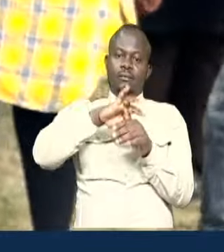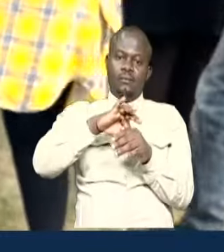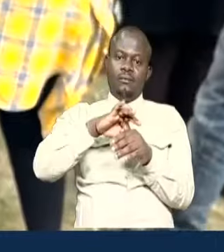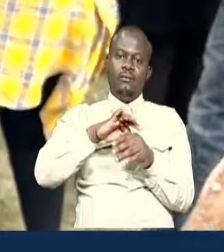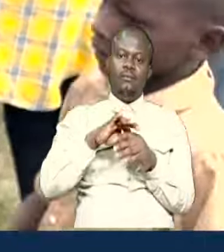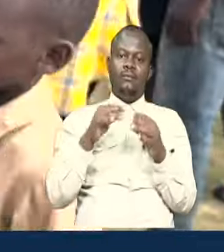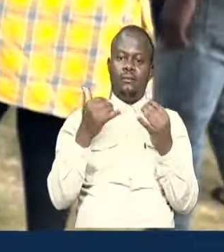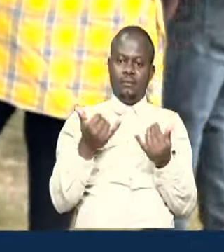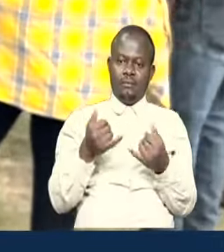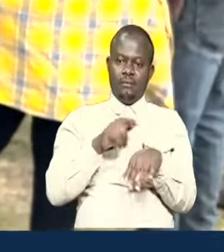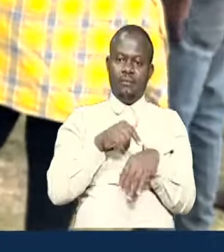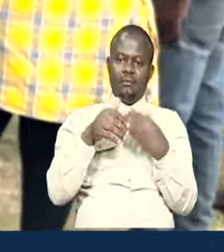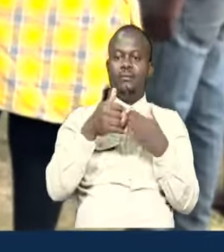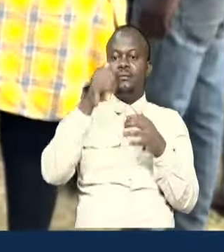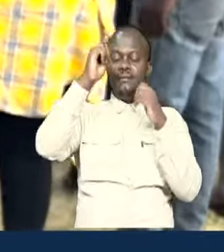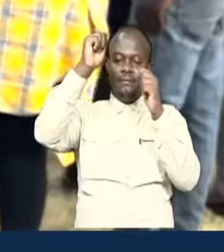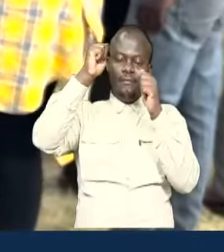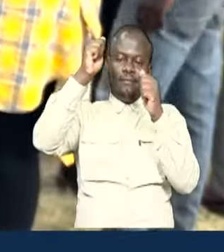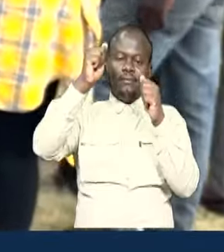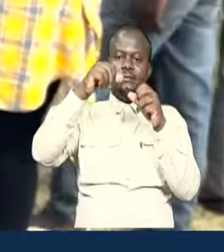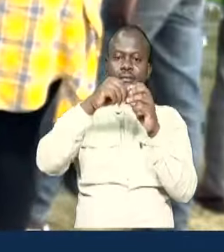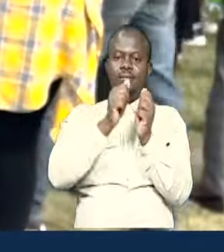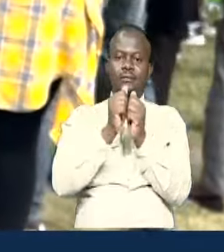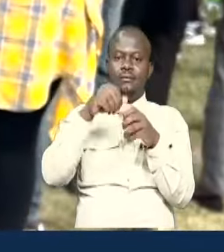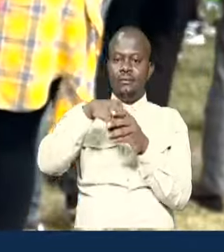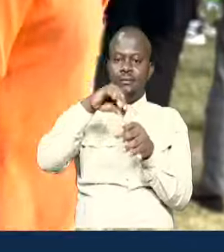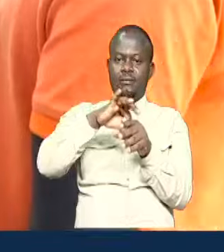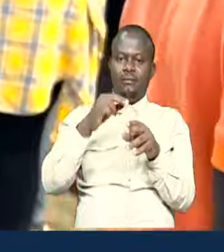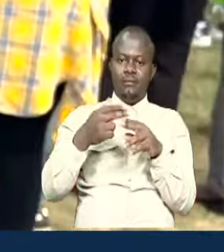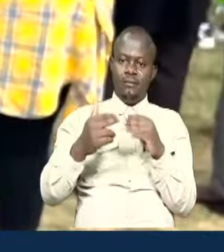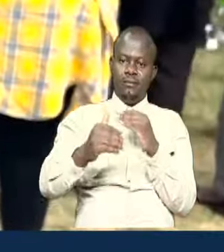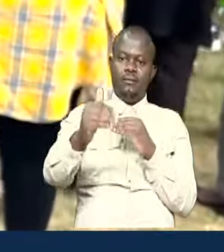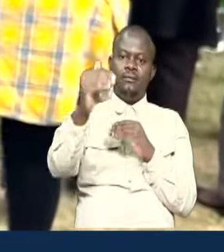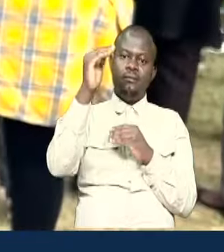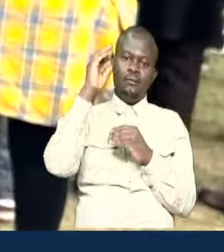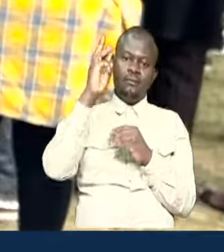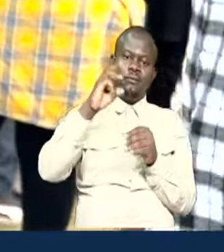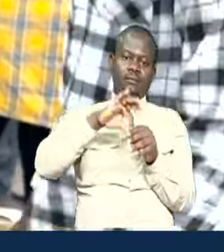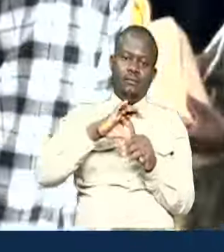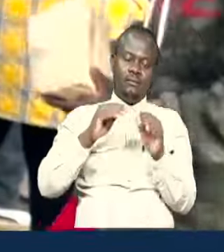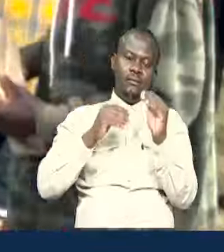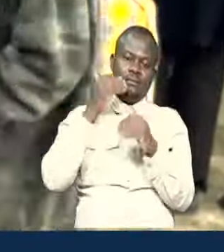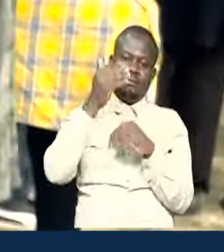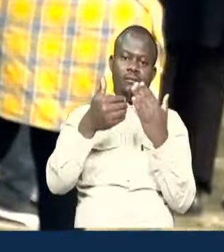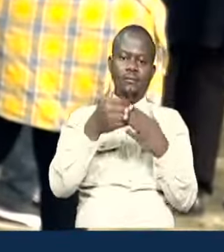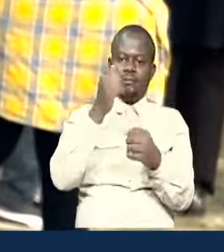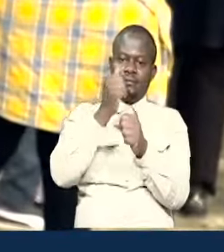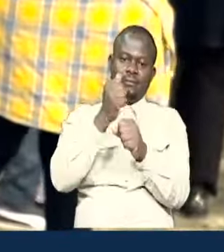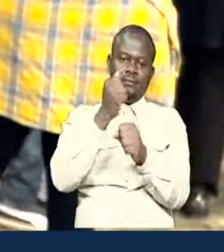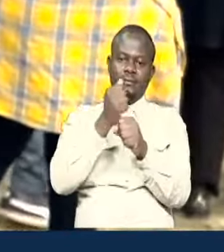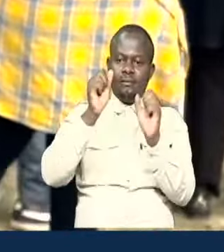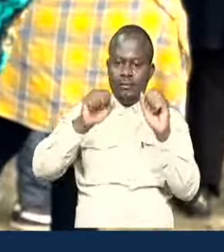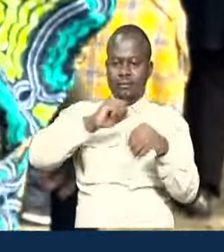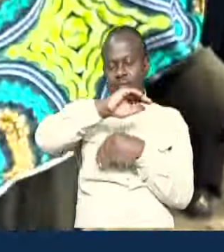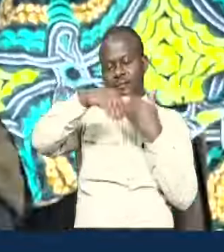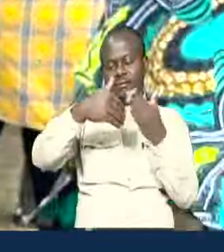iki gihe turimo kwiyamamaza no muri aya matora agiye kuza, bakazadutora hanyuma tukabakorera ibishoboka